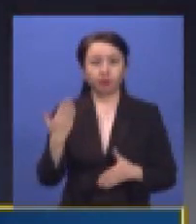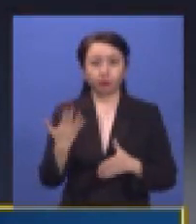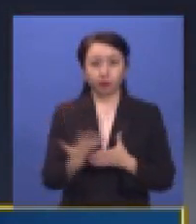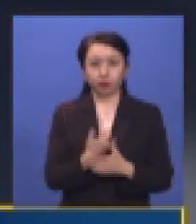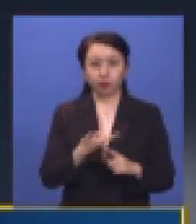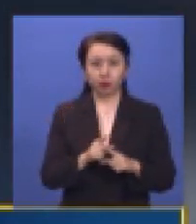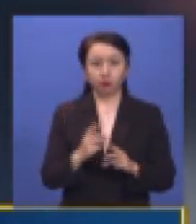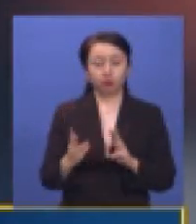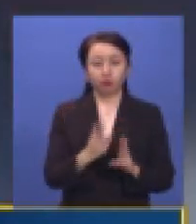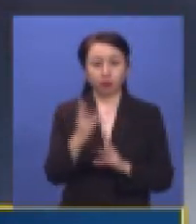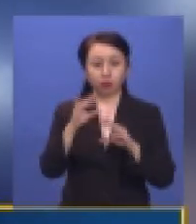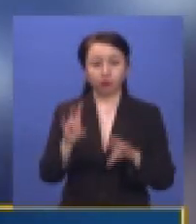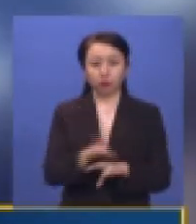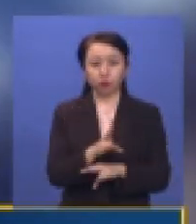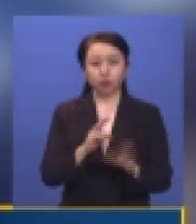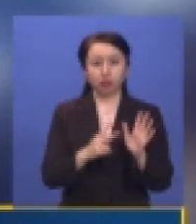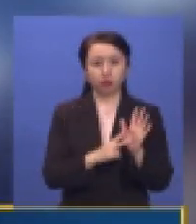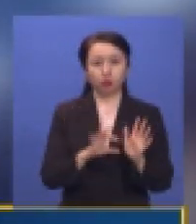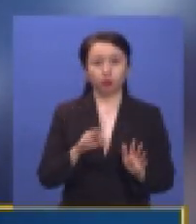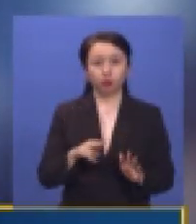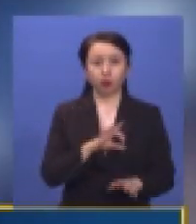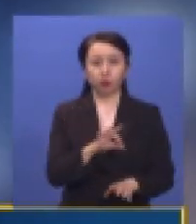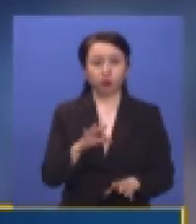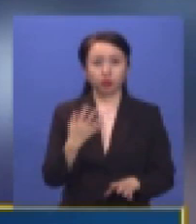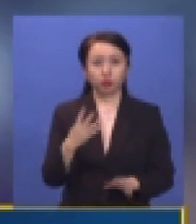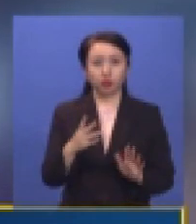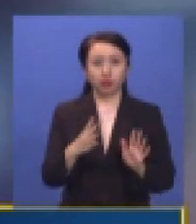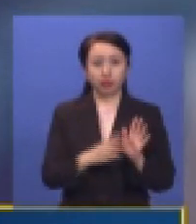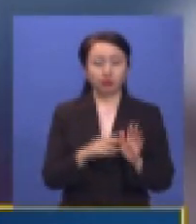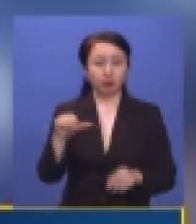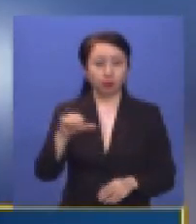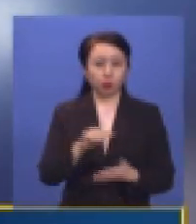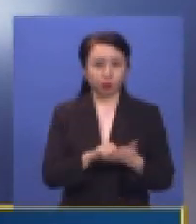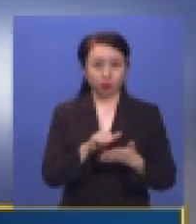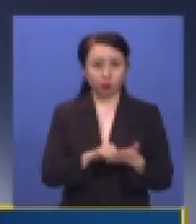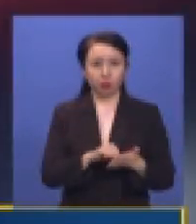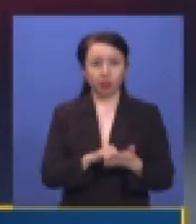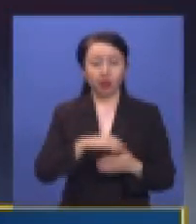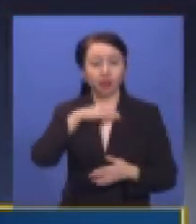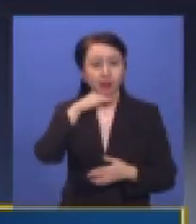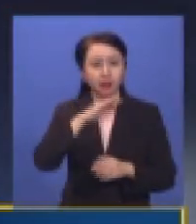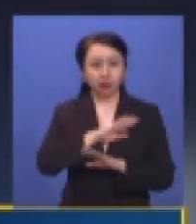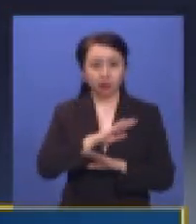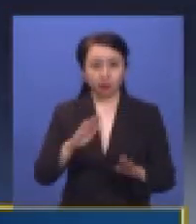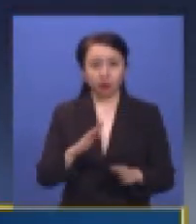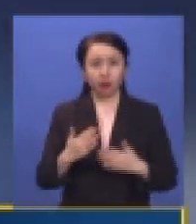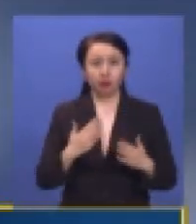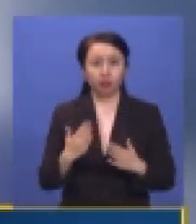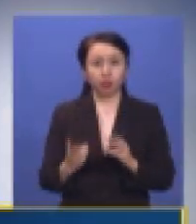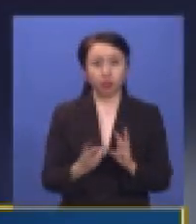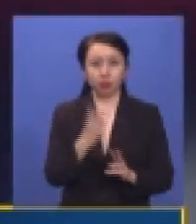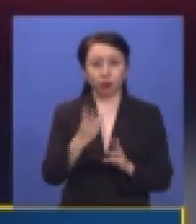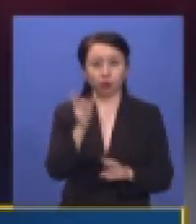Спасатели ликвидировали пожар в ночь на 7 октября в 00 часов 49 минут. Причина возгорания – неосторожное обращение с огнем.